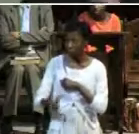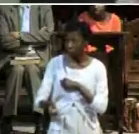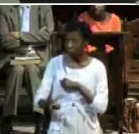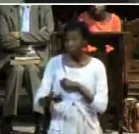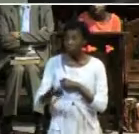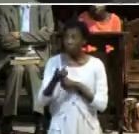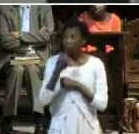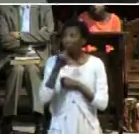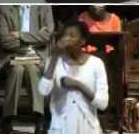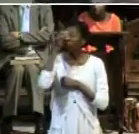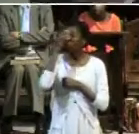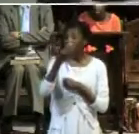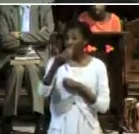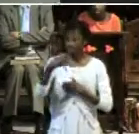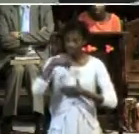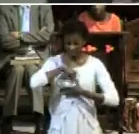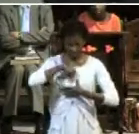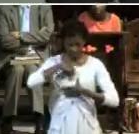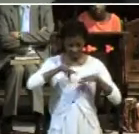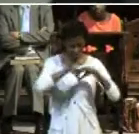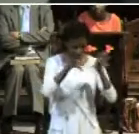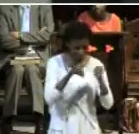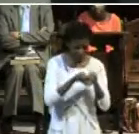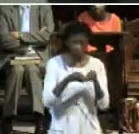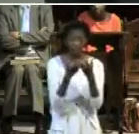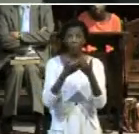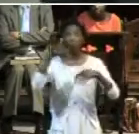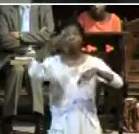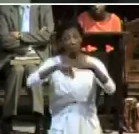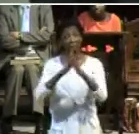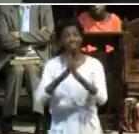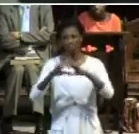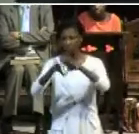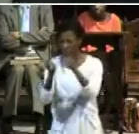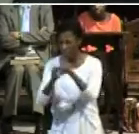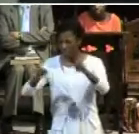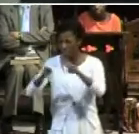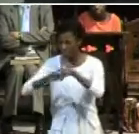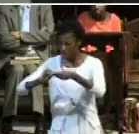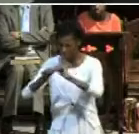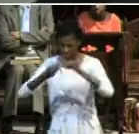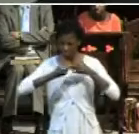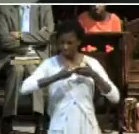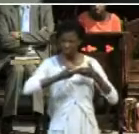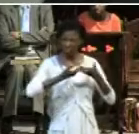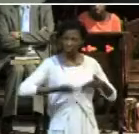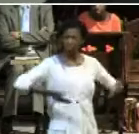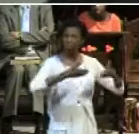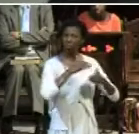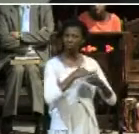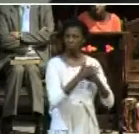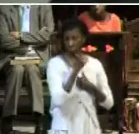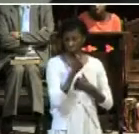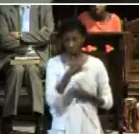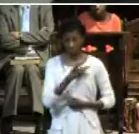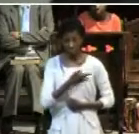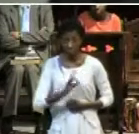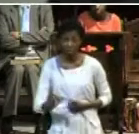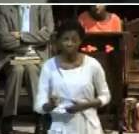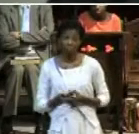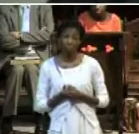retrouvent en nous et dans nos familles, dans nos églises, exactement les mêmes problèmes qu'ils ont à l'extérieur, on ne les intéresse